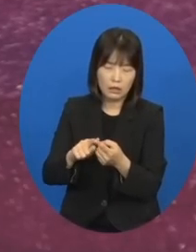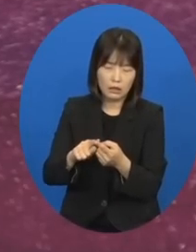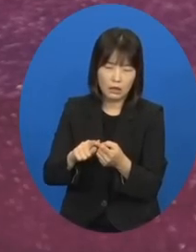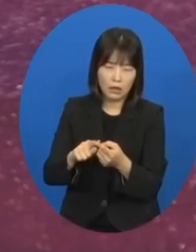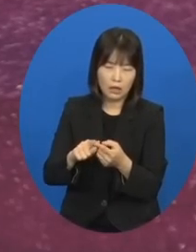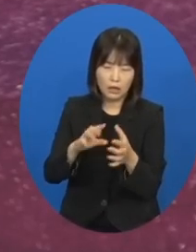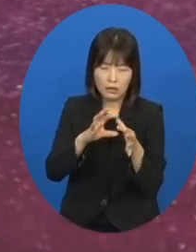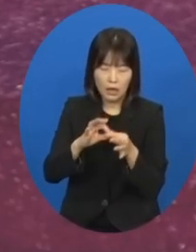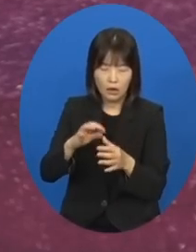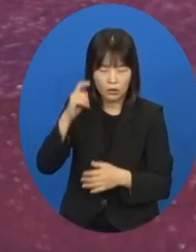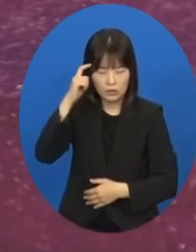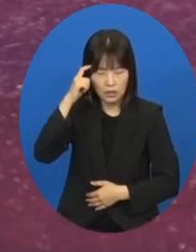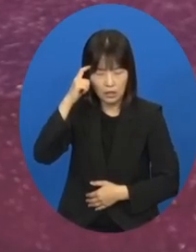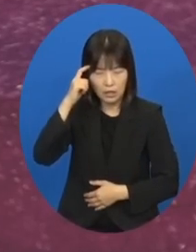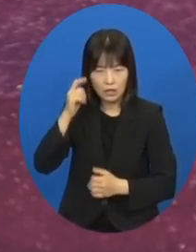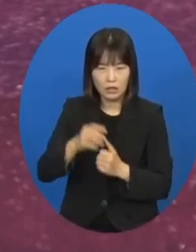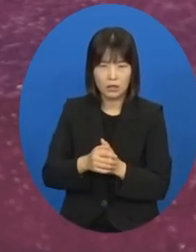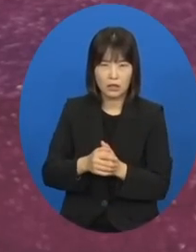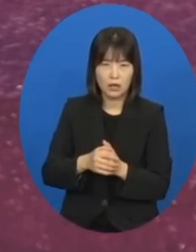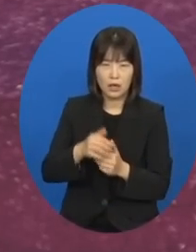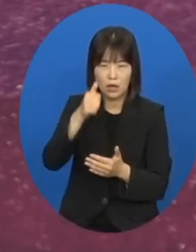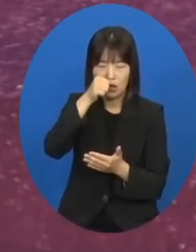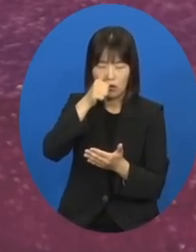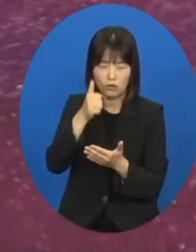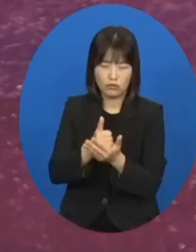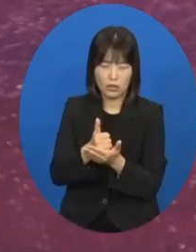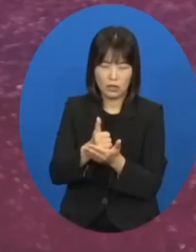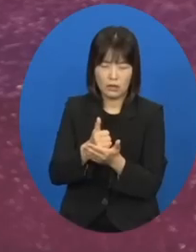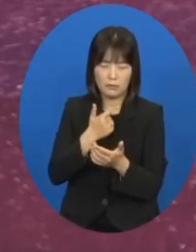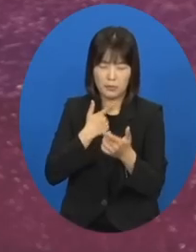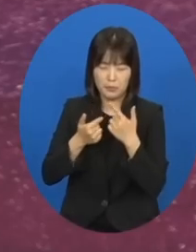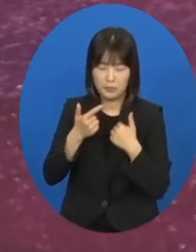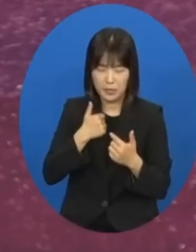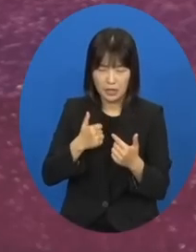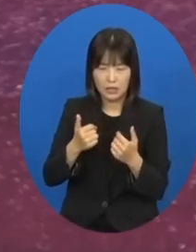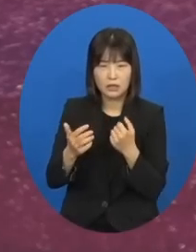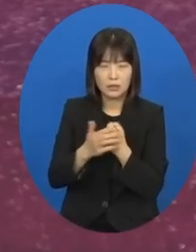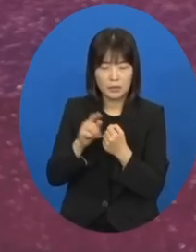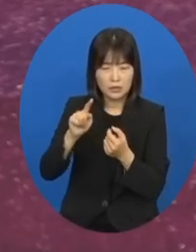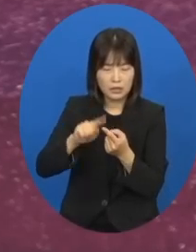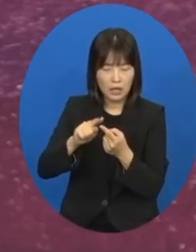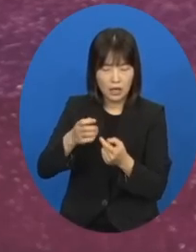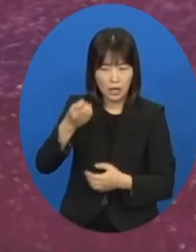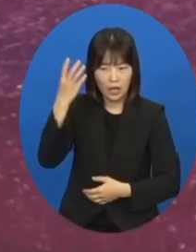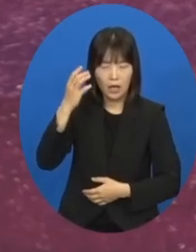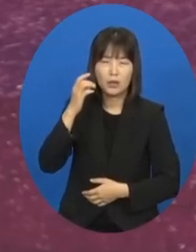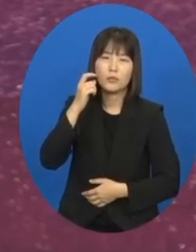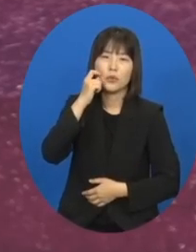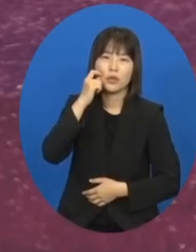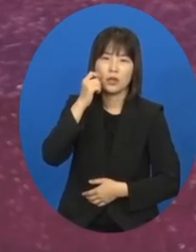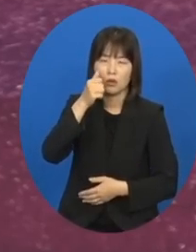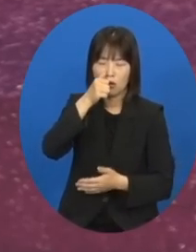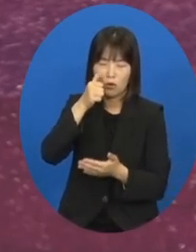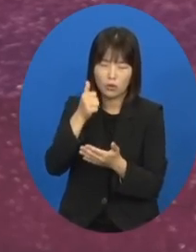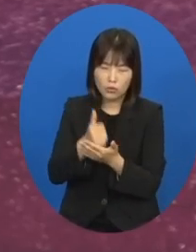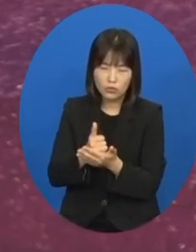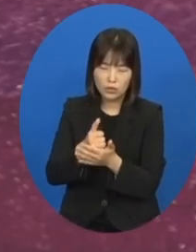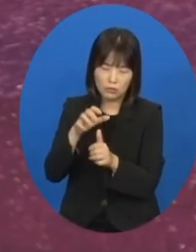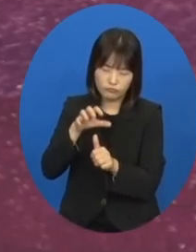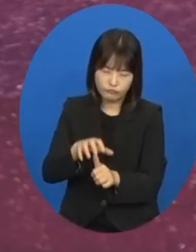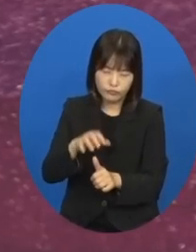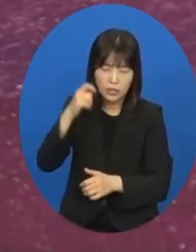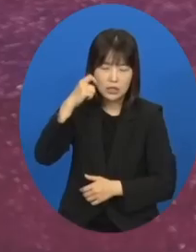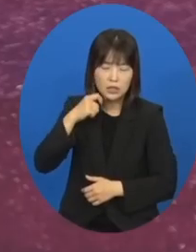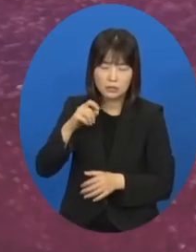너무 자기가 죄된 생활을 살았기 때문에 아 이거는 이건 잊혀지지 않고 죄책감이 사라지지 않더랍니다